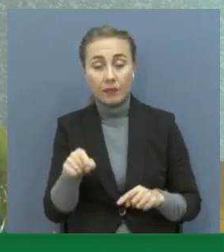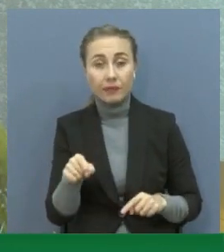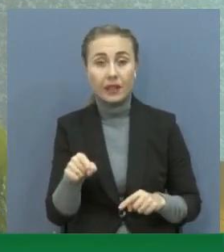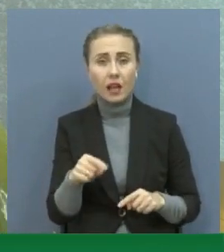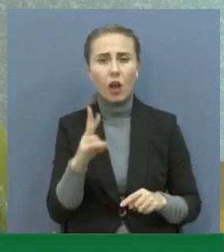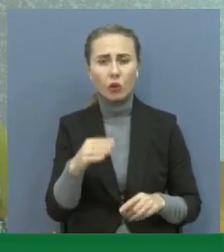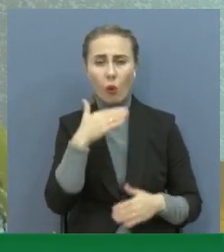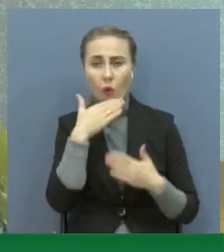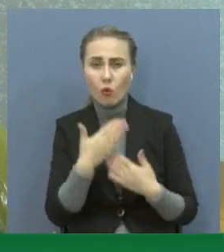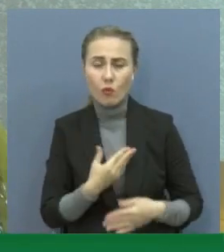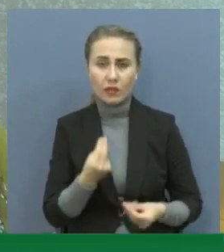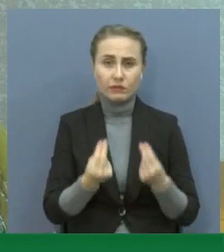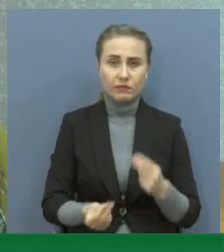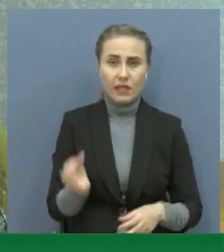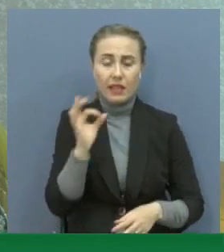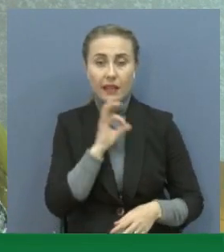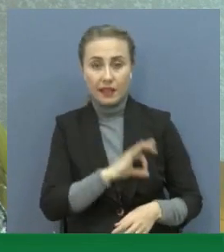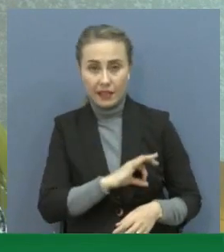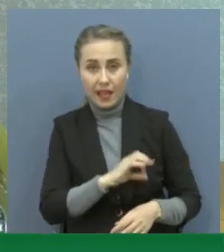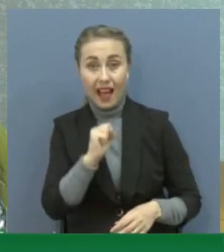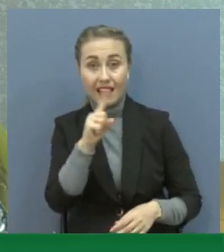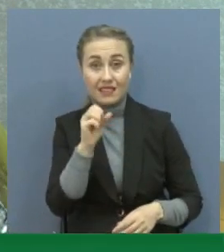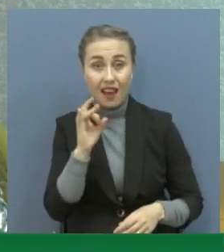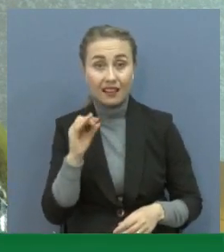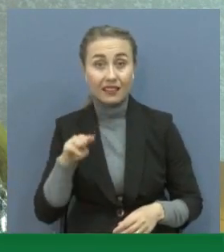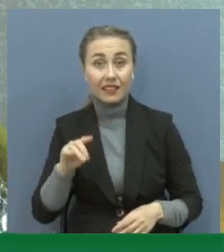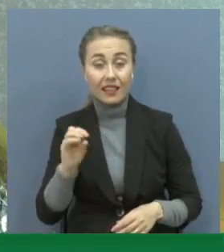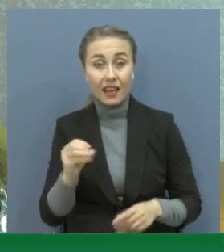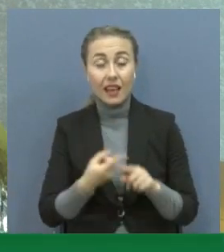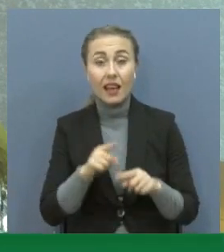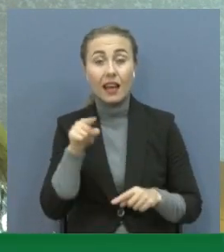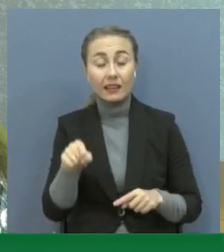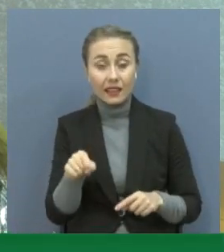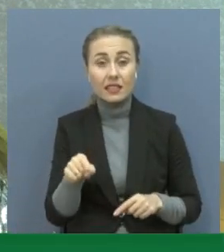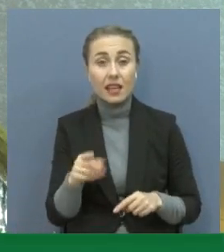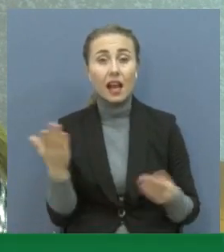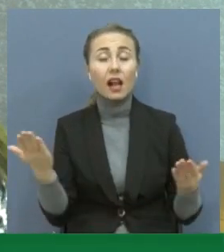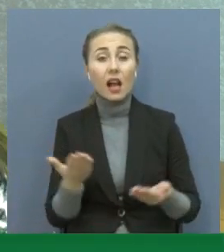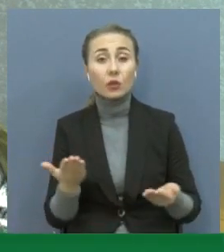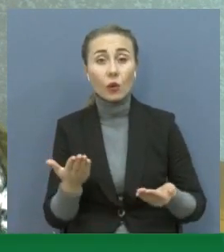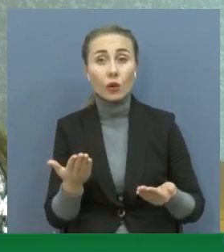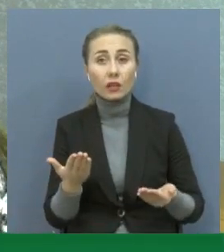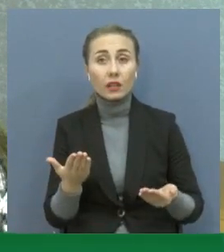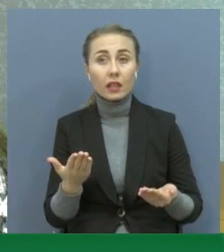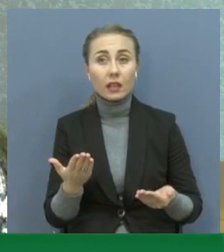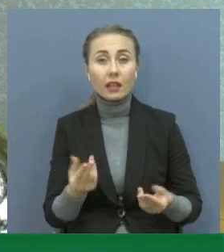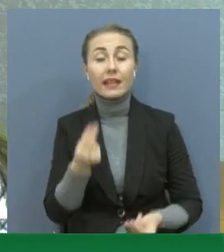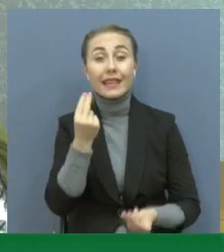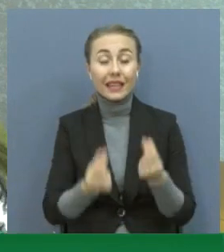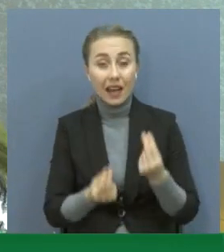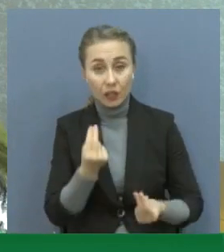мы сейчас говорим про игроманов же, а азартные – это именно те, которые